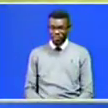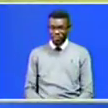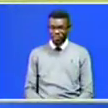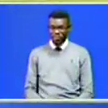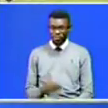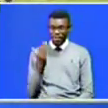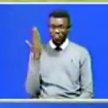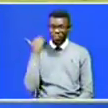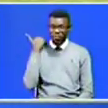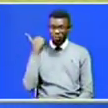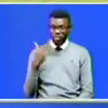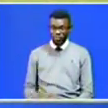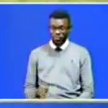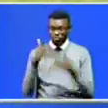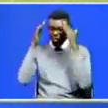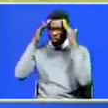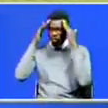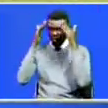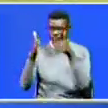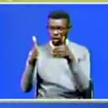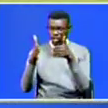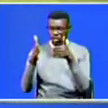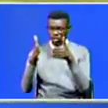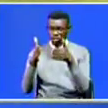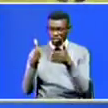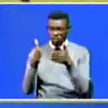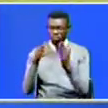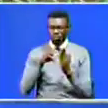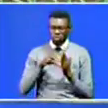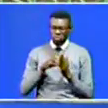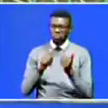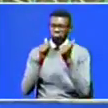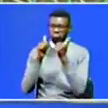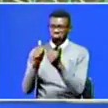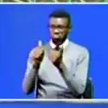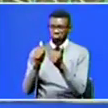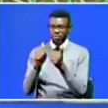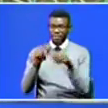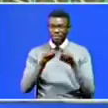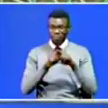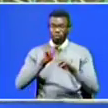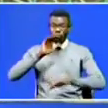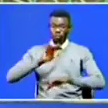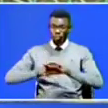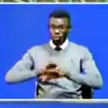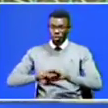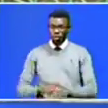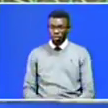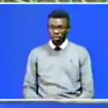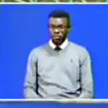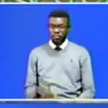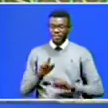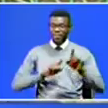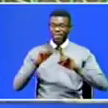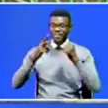zimepita tumekuwa tukiangalia tukikabila tukifokasia mambo ya conditioning na mambo ya fitness. Na ni vizuri kwamba tournament Safari Sevens